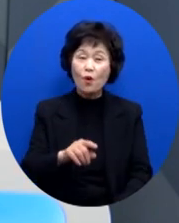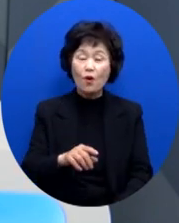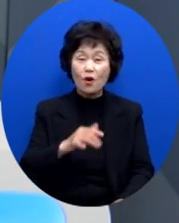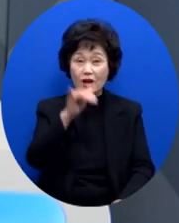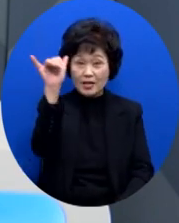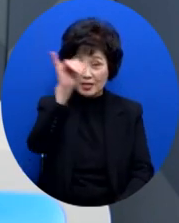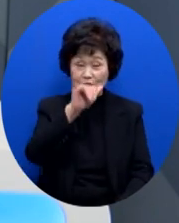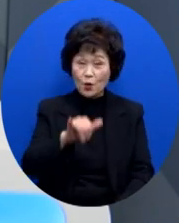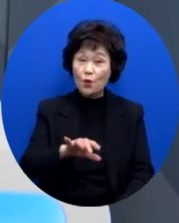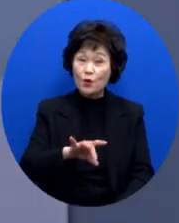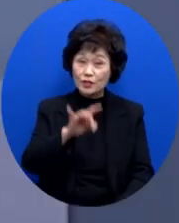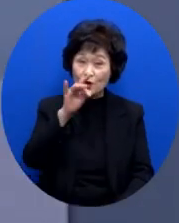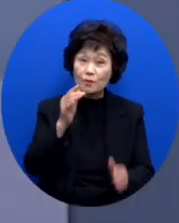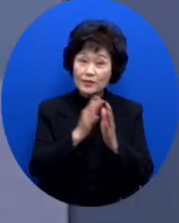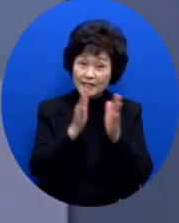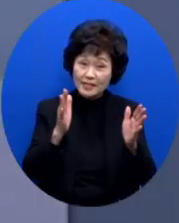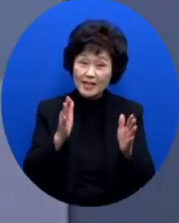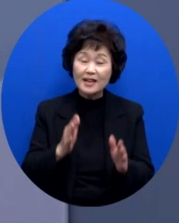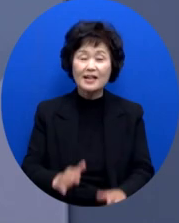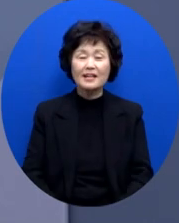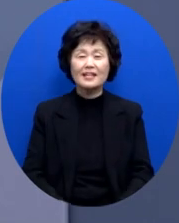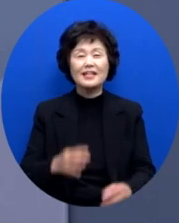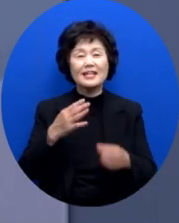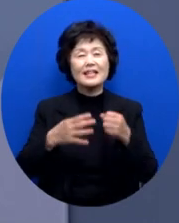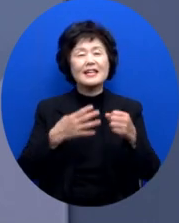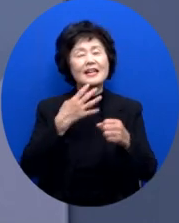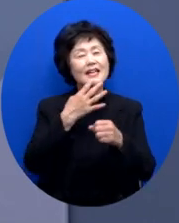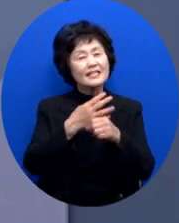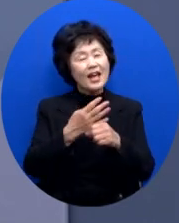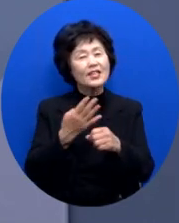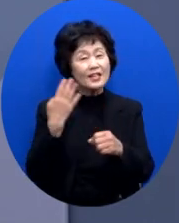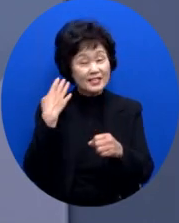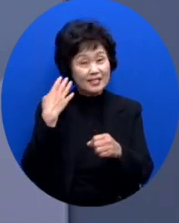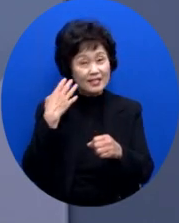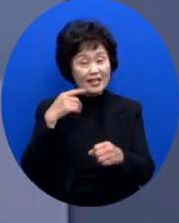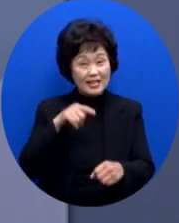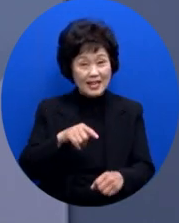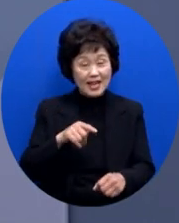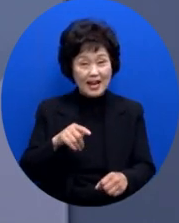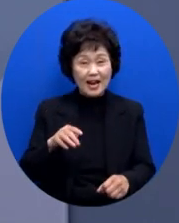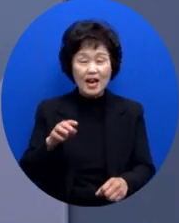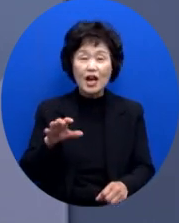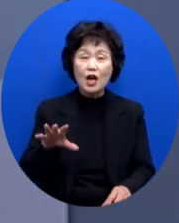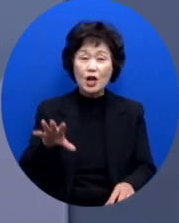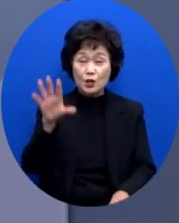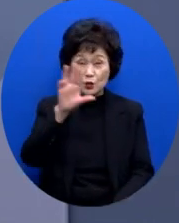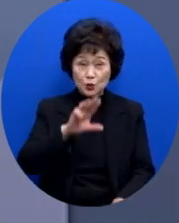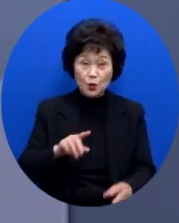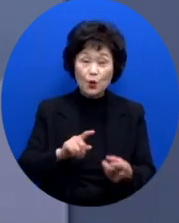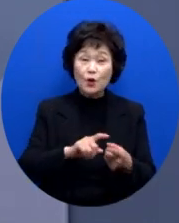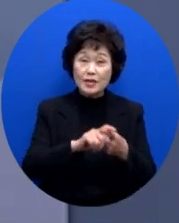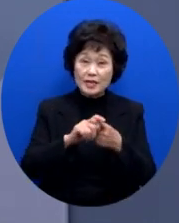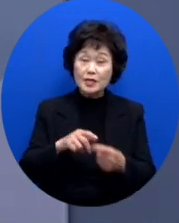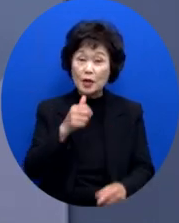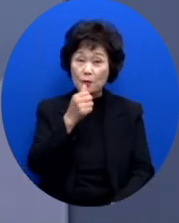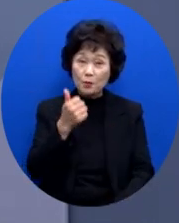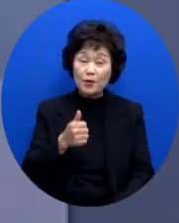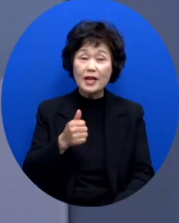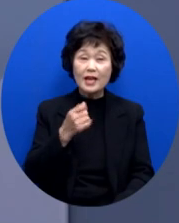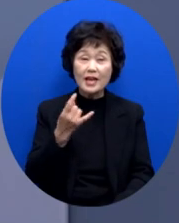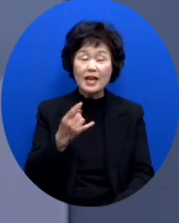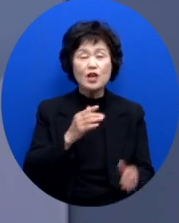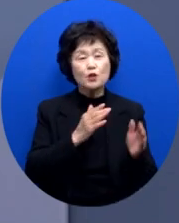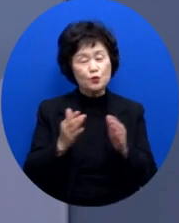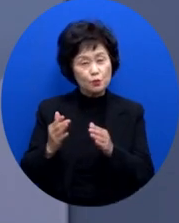시작하셨다고요? 예. 4년 전에 제가 부천시 기독교 총연합회 부활절 연합예배 준비위원장을